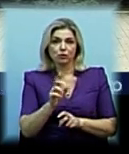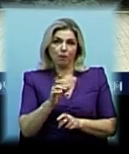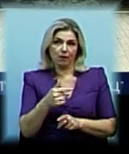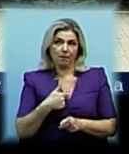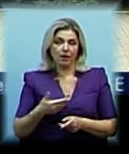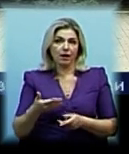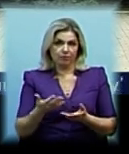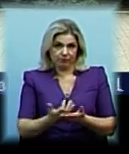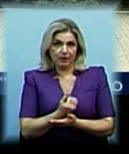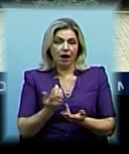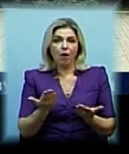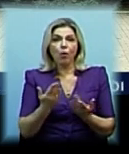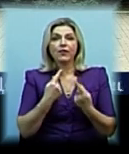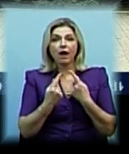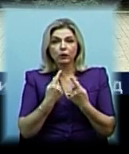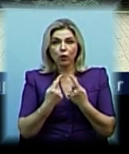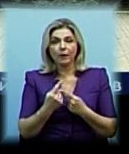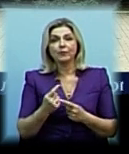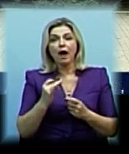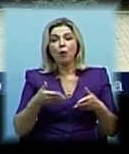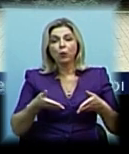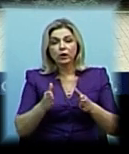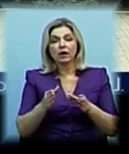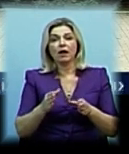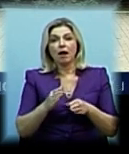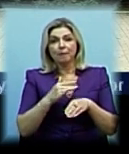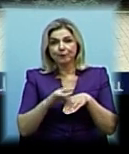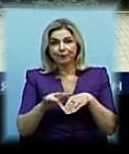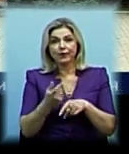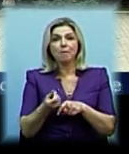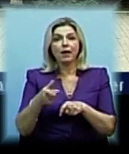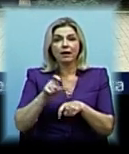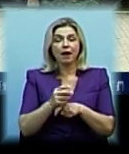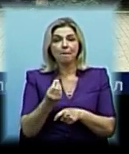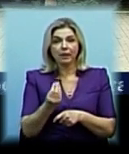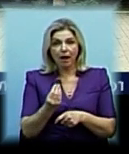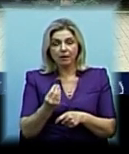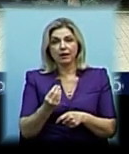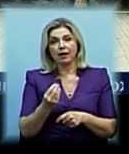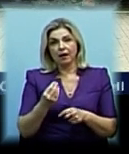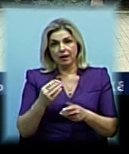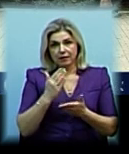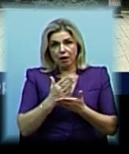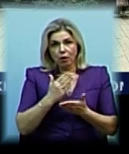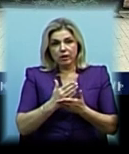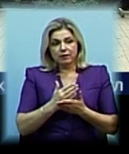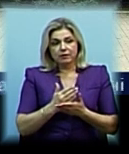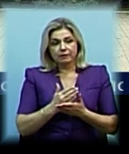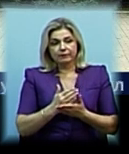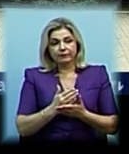какому-то диалогу. Пути погашения этих переплат находятся